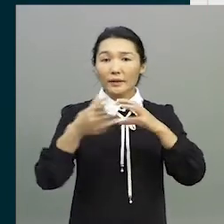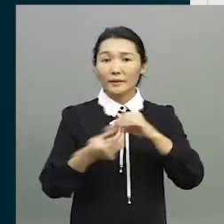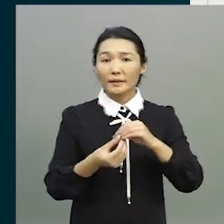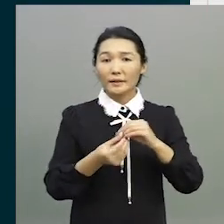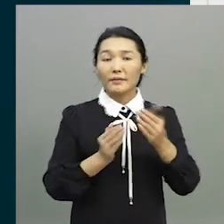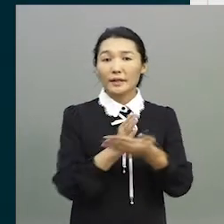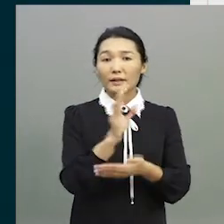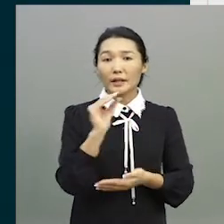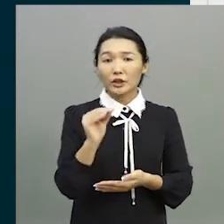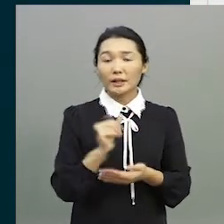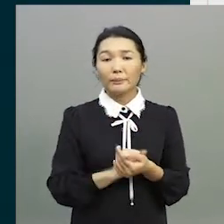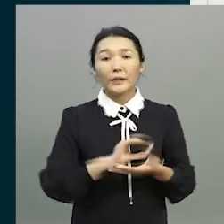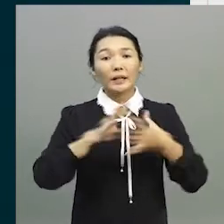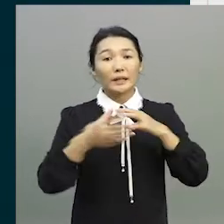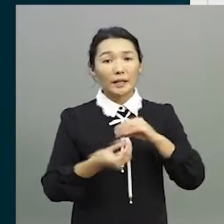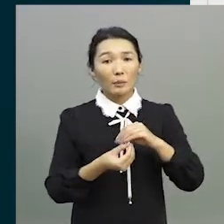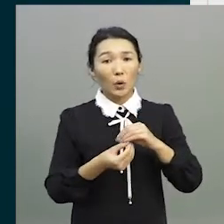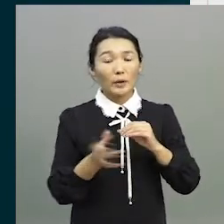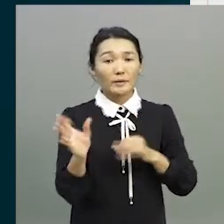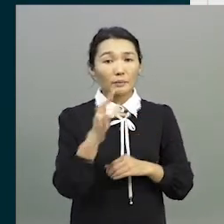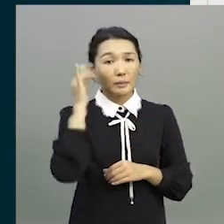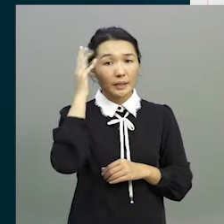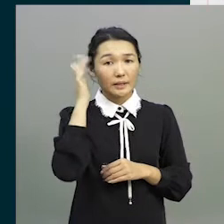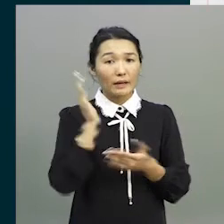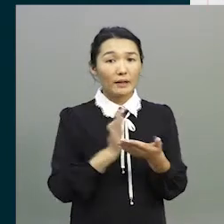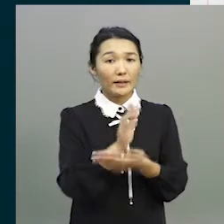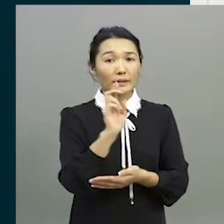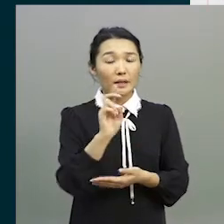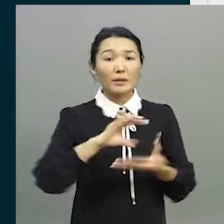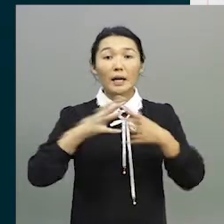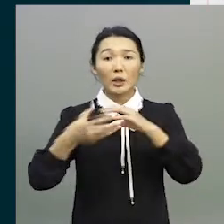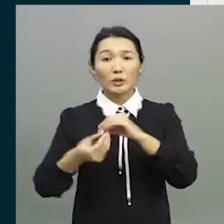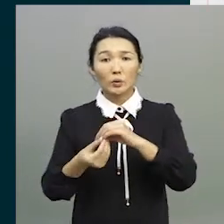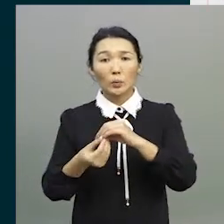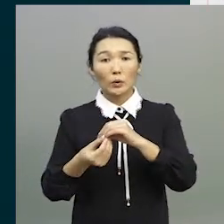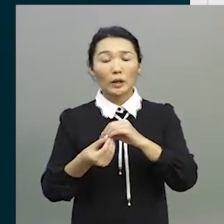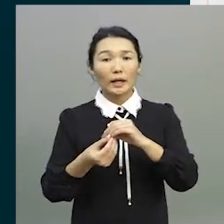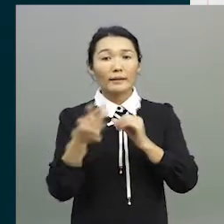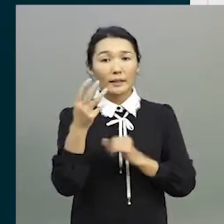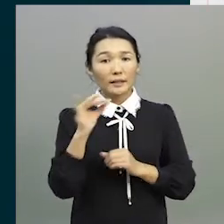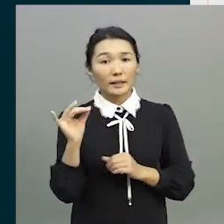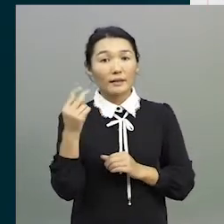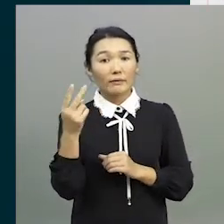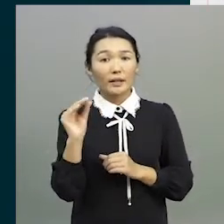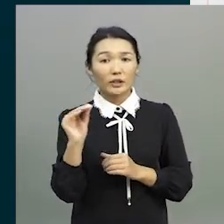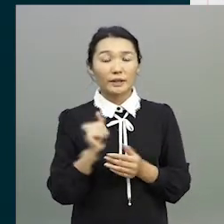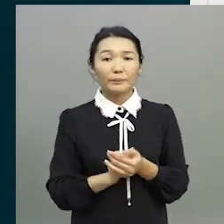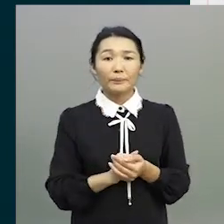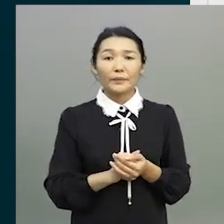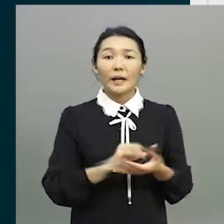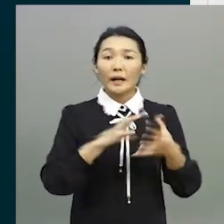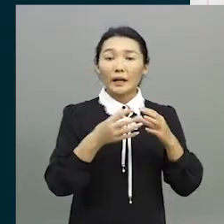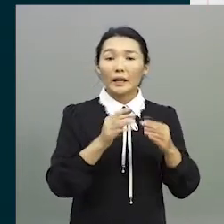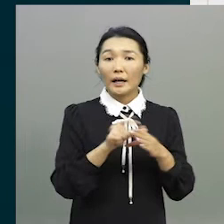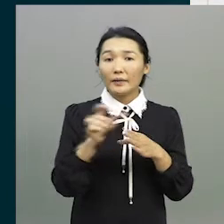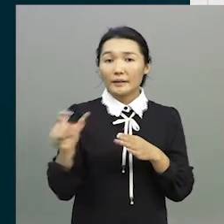таким образом мы представили вектор b как сумму вектора v 3 и и 2g коэффициент разложения при